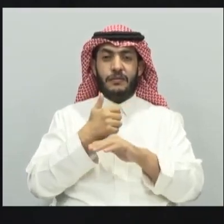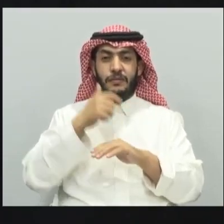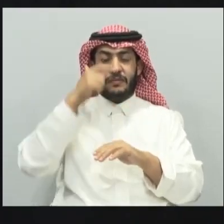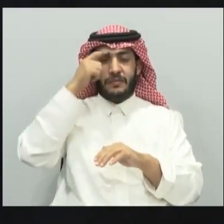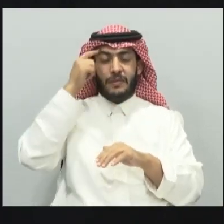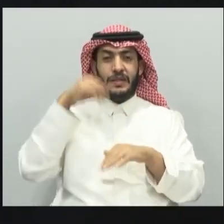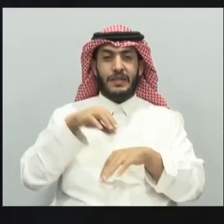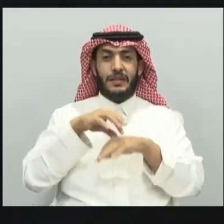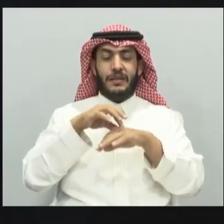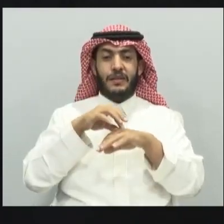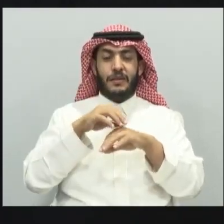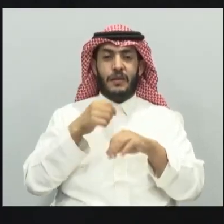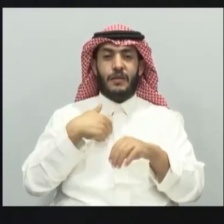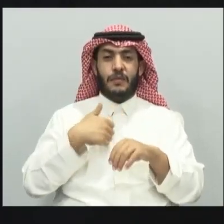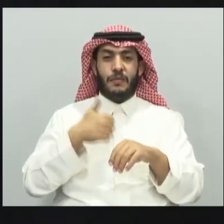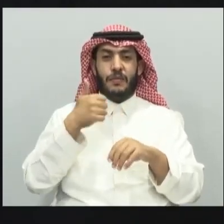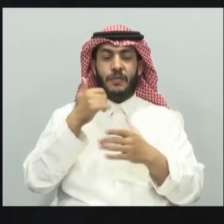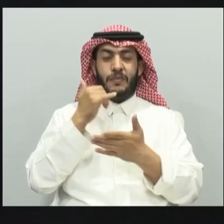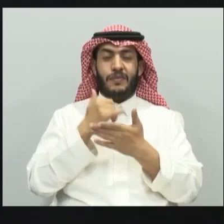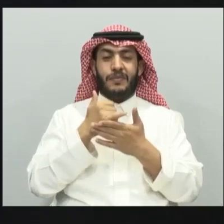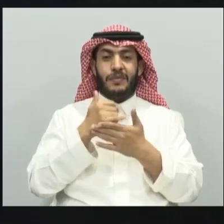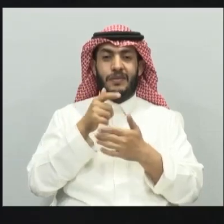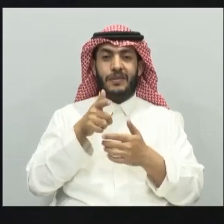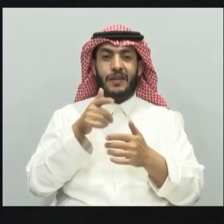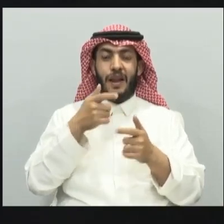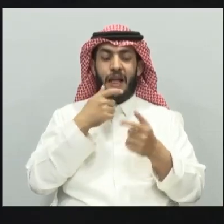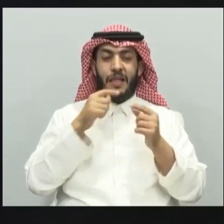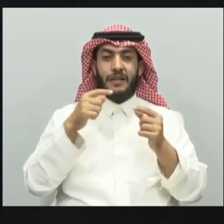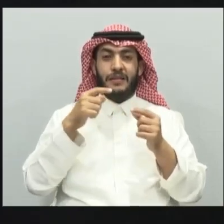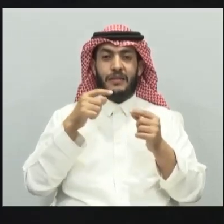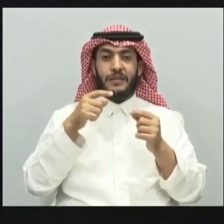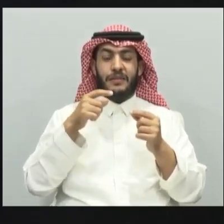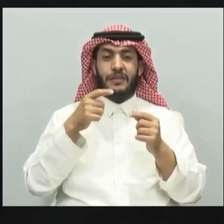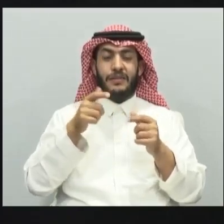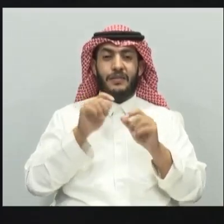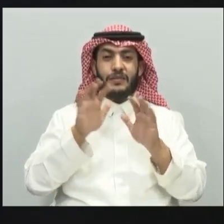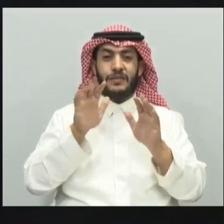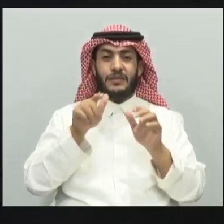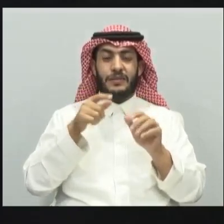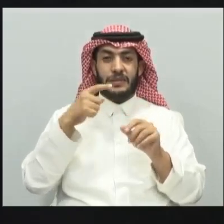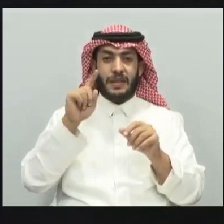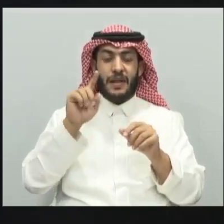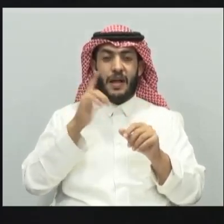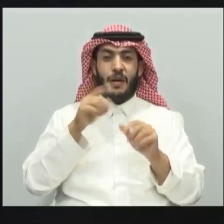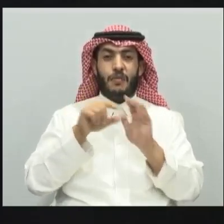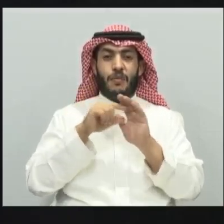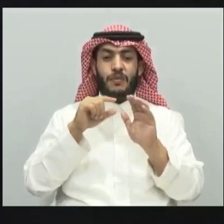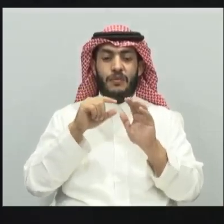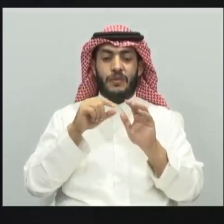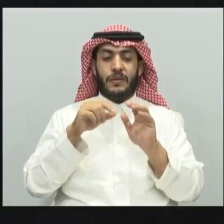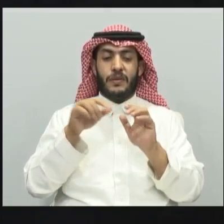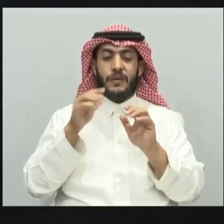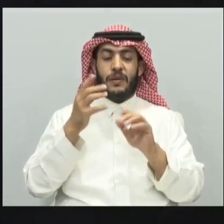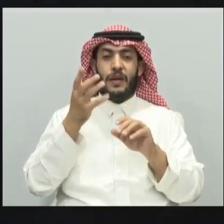عرفها الانسان استطاع ان يحكم هل هذا الحديث الذي يروى او ينشر صحيح او موضوع